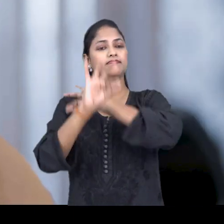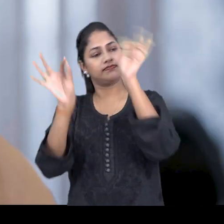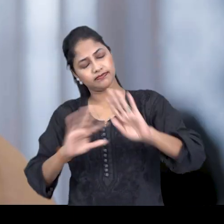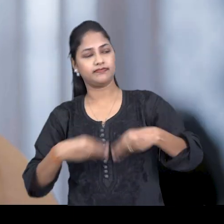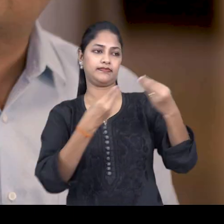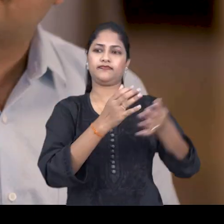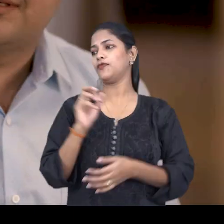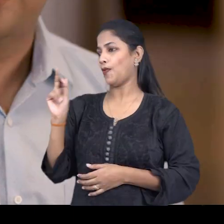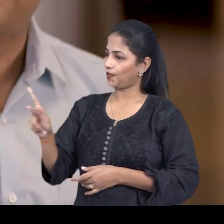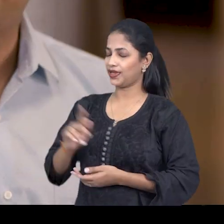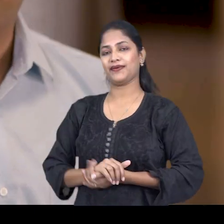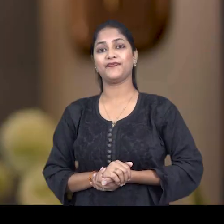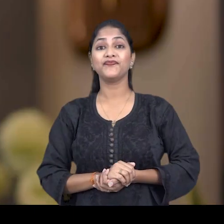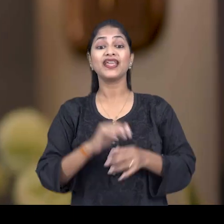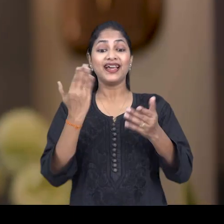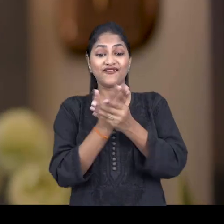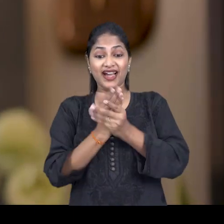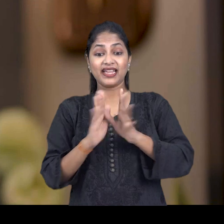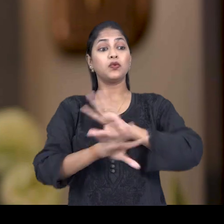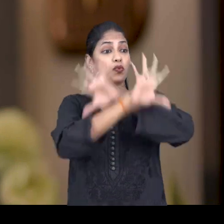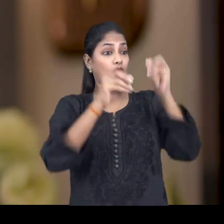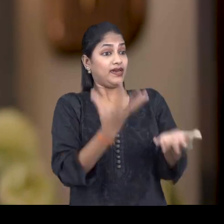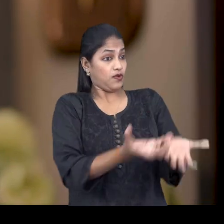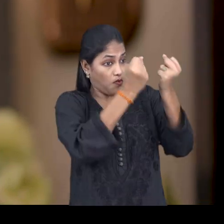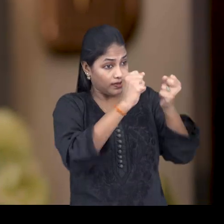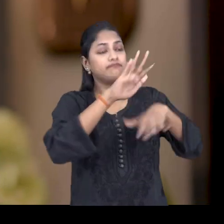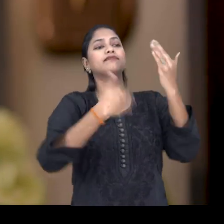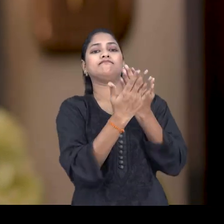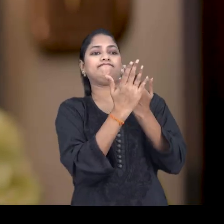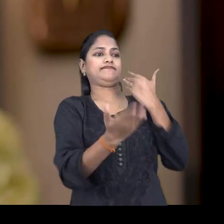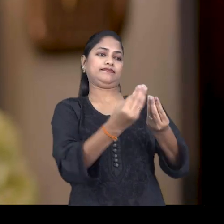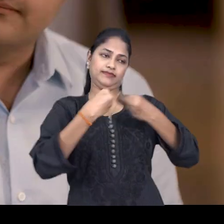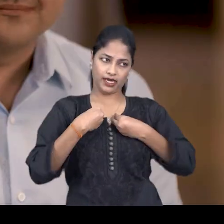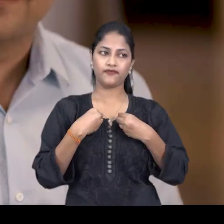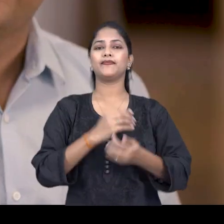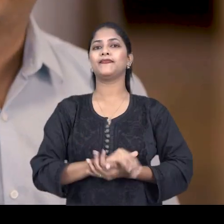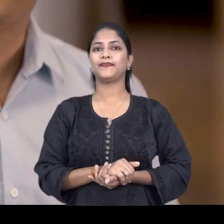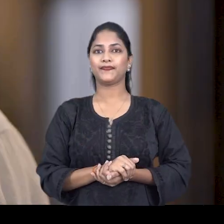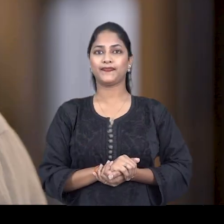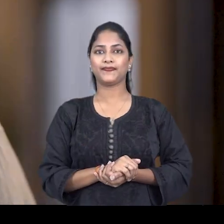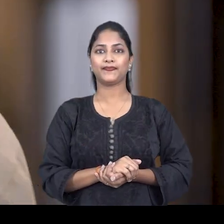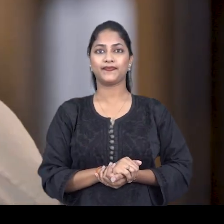કરીને તૈયાર રાખીશ. ઠીક છે. બધા દસ્તાવેજ મળી જાય એના પછી તેની કોપી ભૂલ્યા વગર મોકલી આપજો.